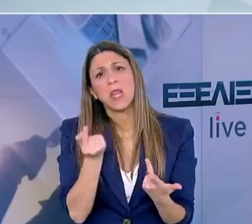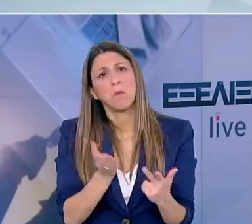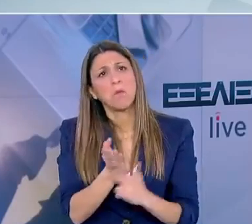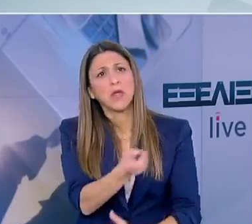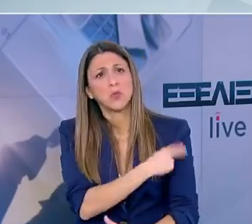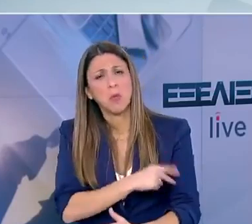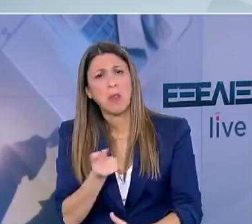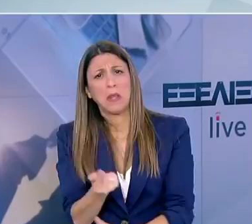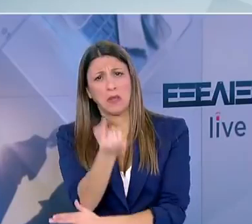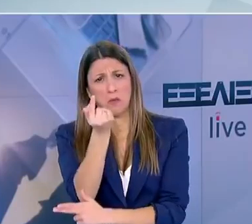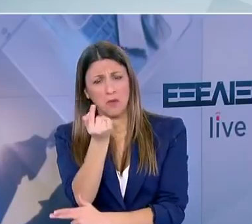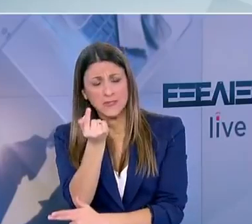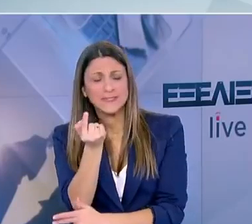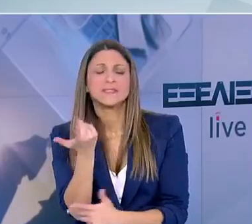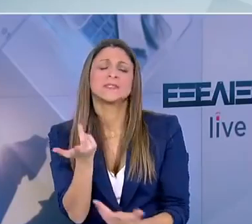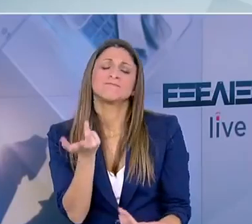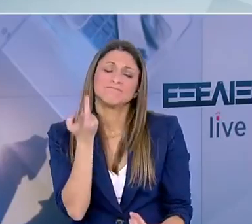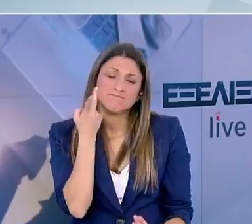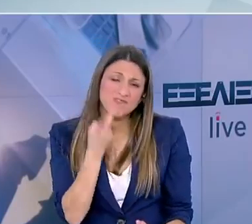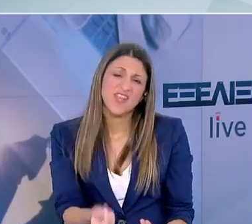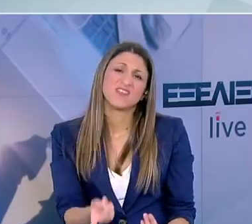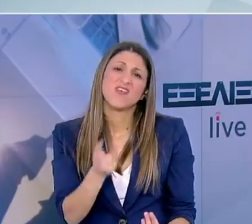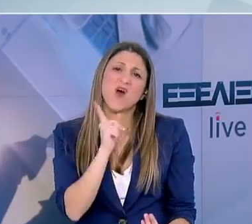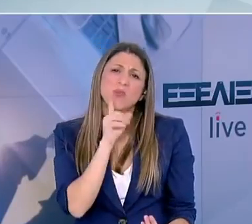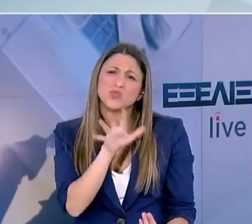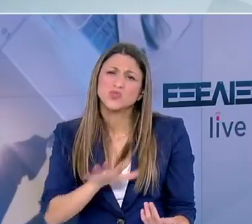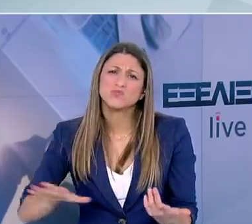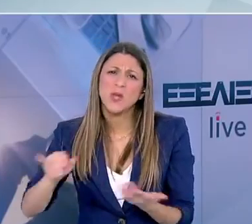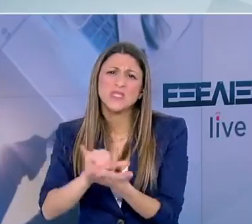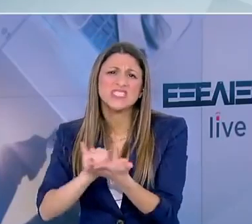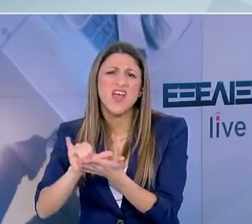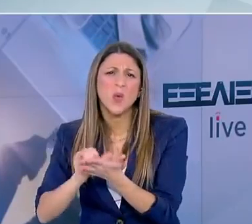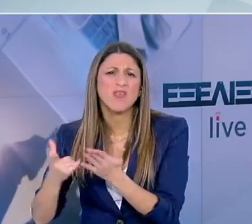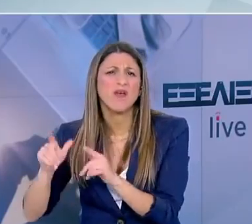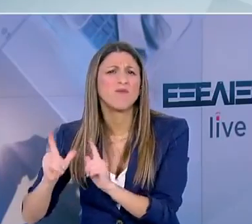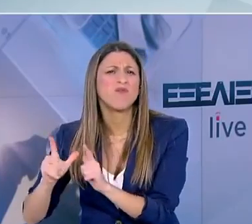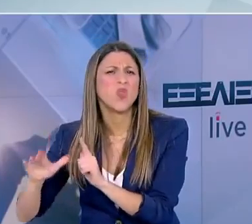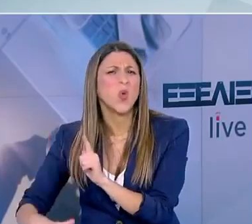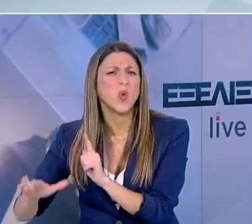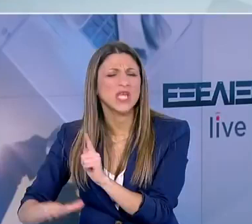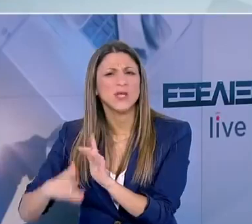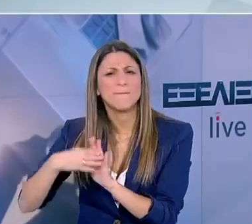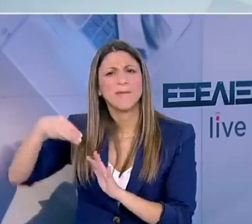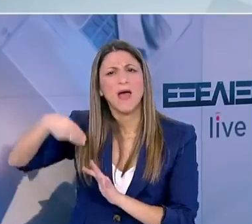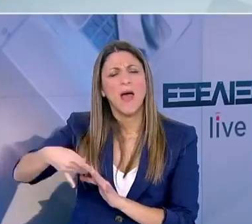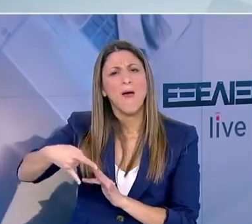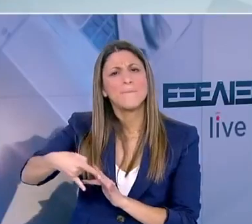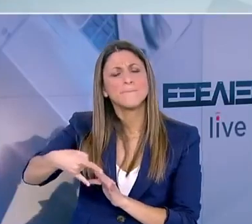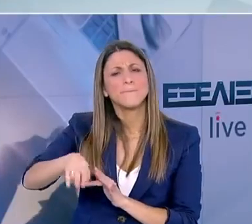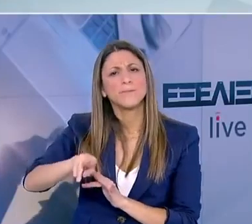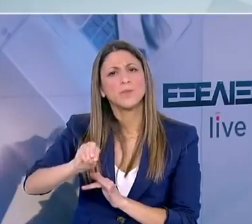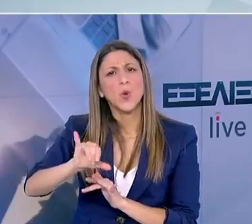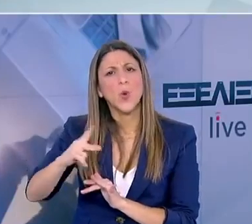προσέλευση στις υπηρεσίες δημόσιας υγείας, παρατηρούνται φαινόμενα τύπου Brooklyn, τύπου Queens, τύπου περιοχών στον κόσμο, δεν είναι μόνο στην